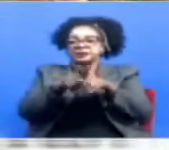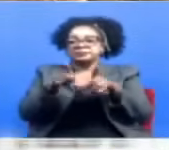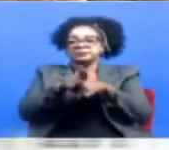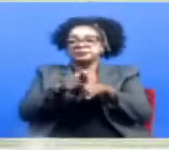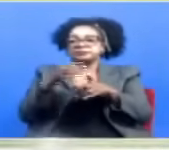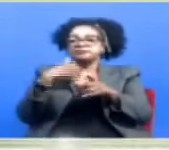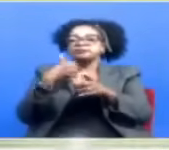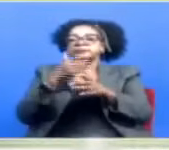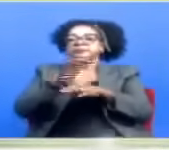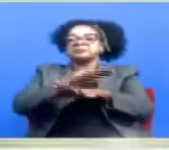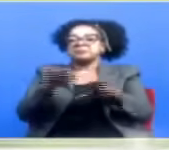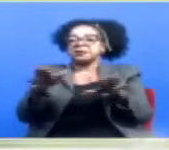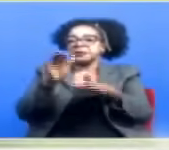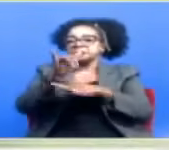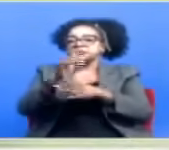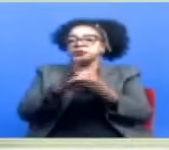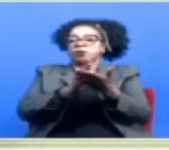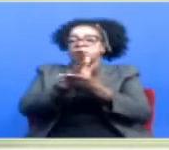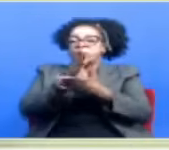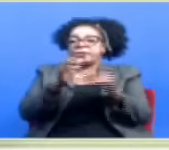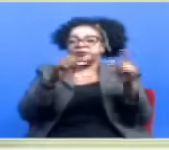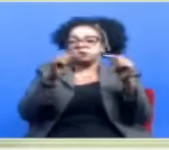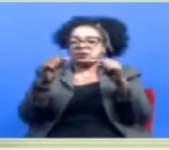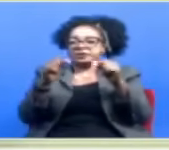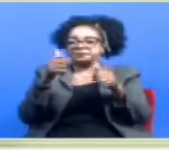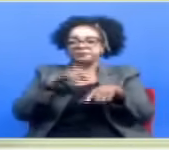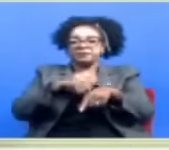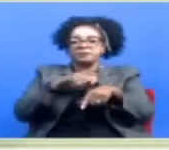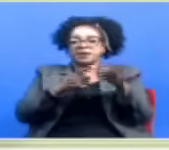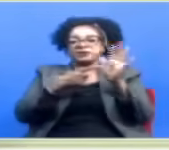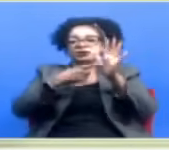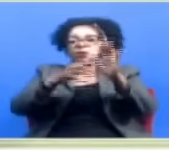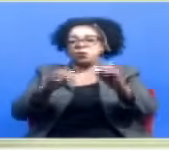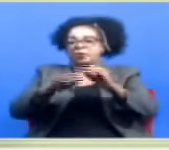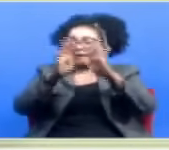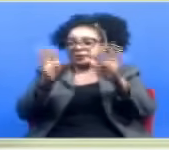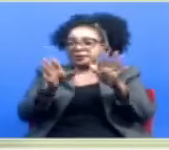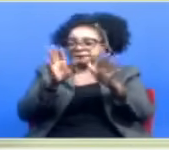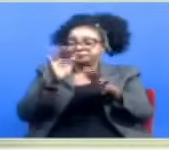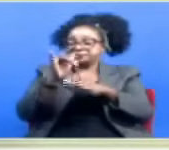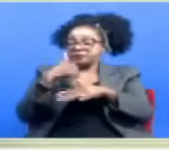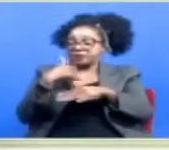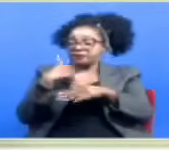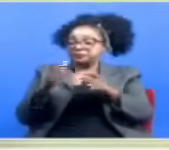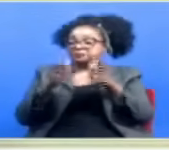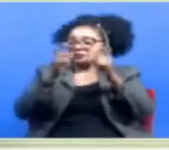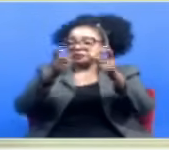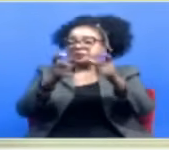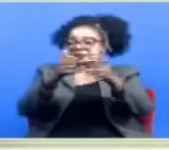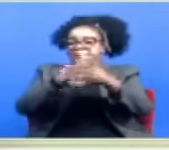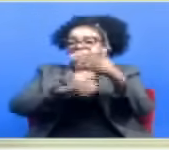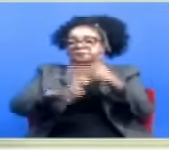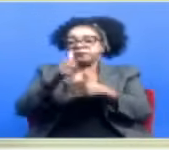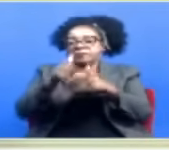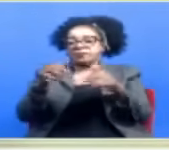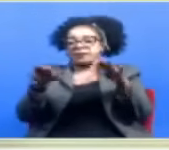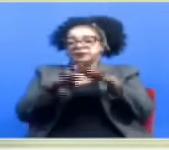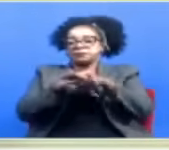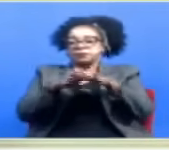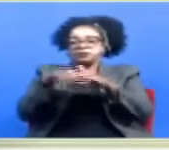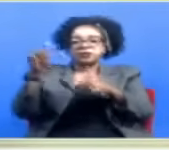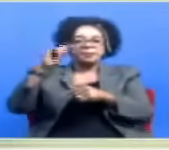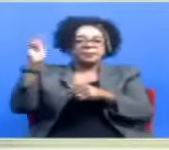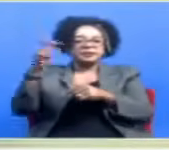hizo kupitia mtandao wa Twitter alipoonyesha kwamba jukumu la kutoa tuzo ziko chini ya afisi ya naibu rais, na